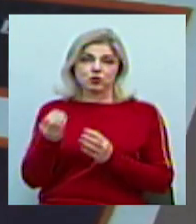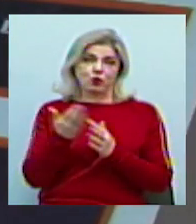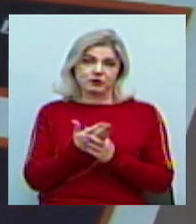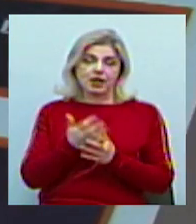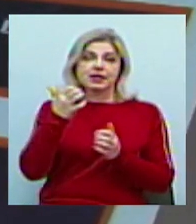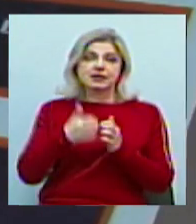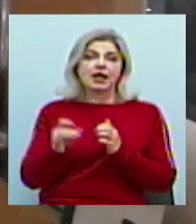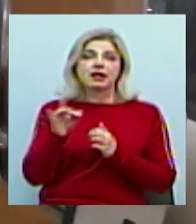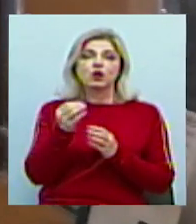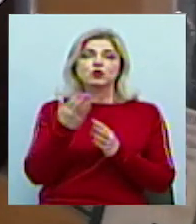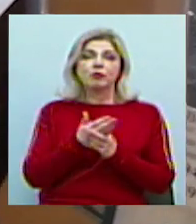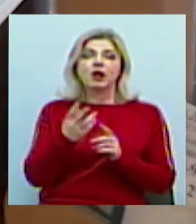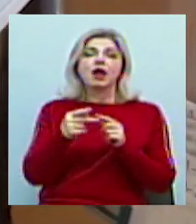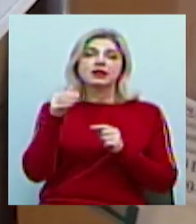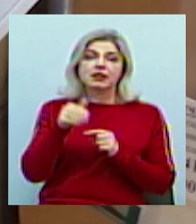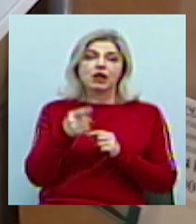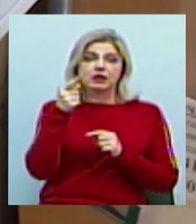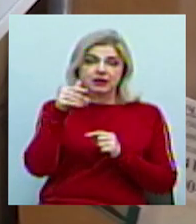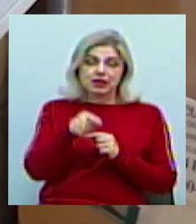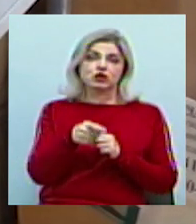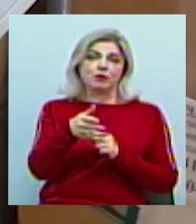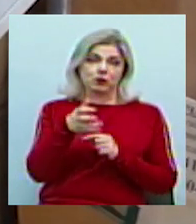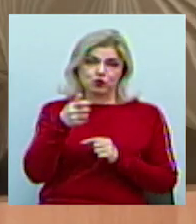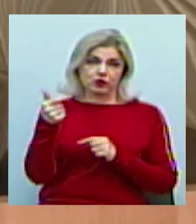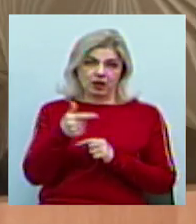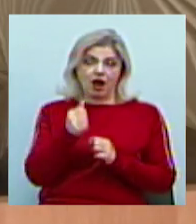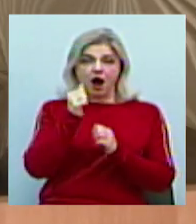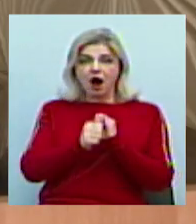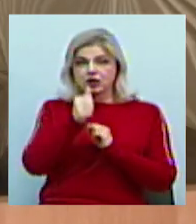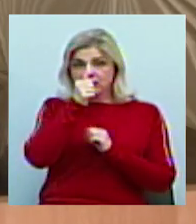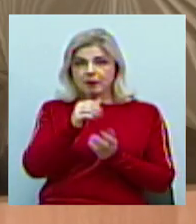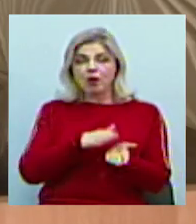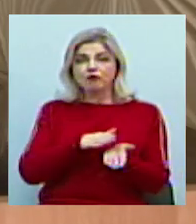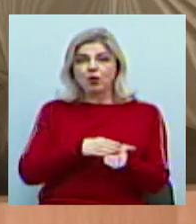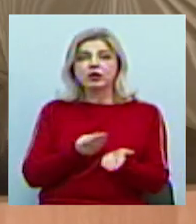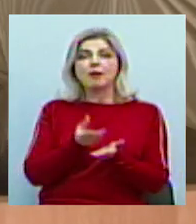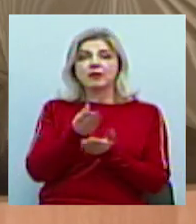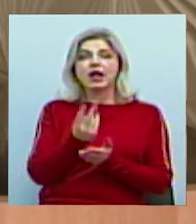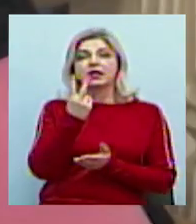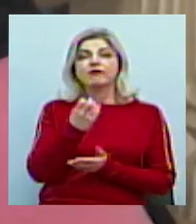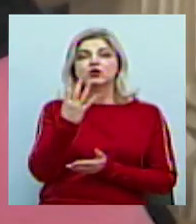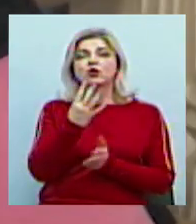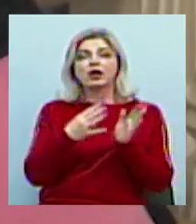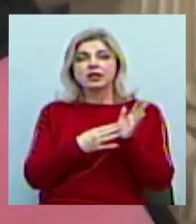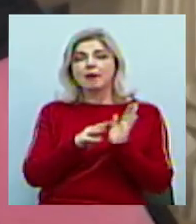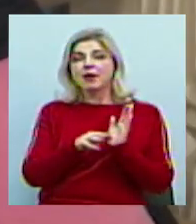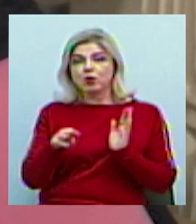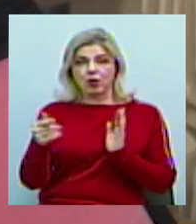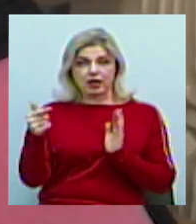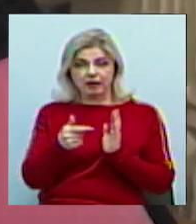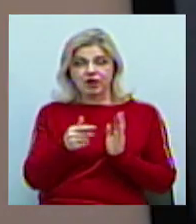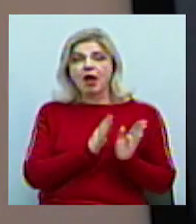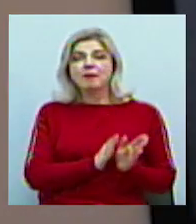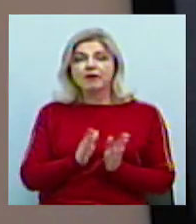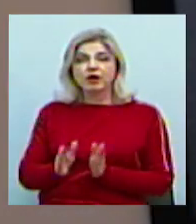розмір субсидій становить 1500 гривень. Тобто щомісячно готівкою видаватиметься 249 мільйонів гривень.